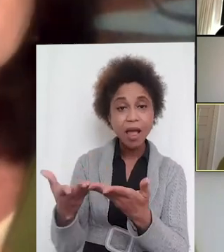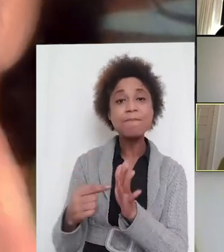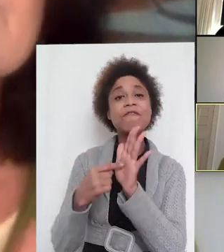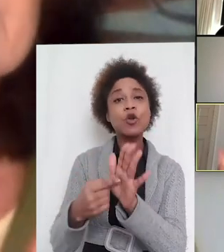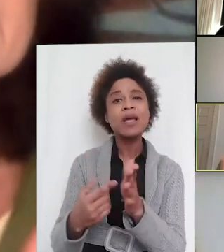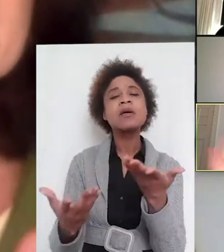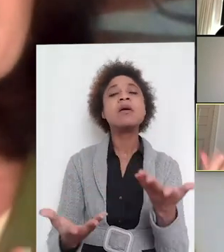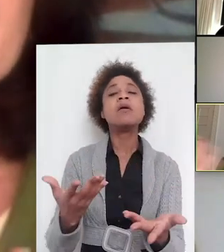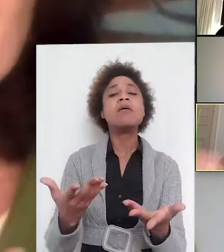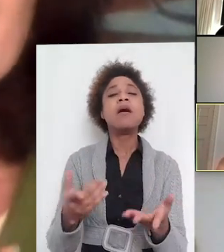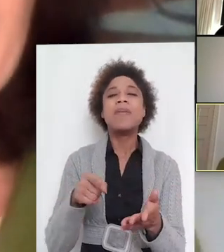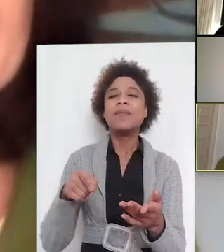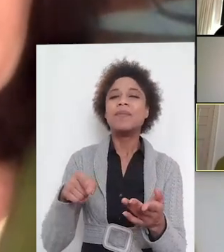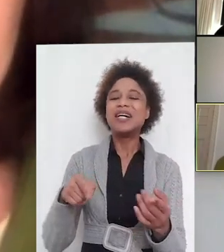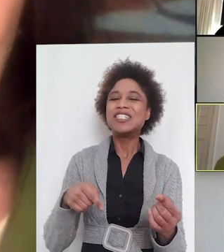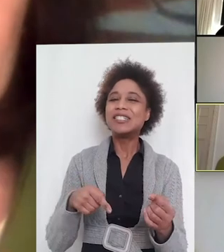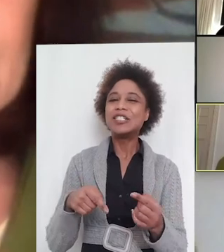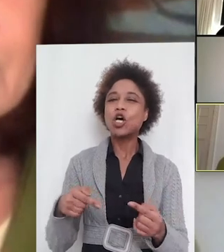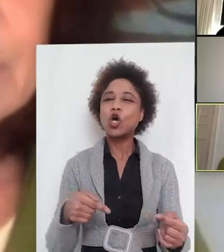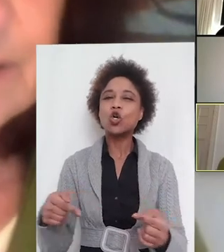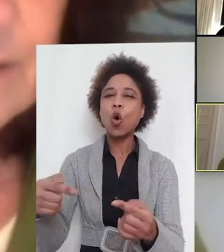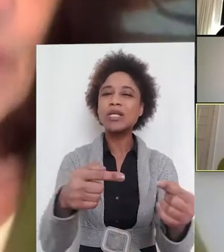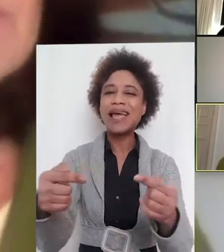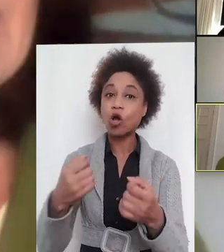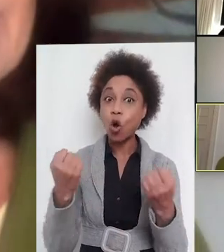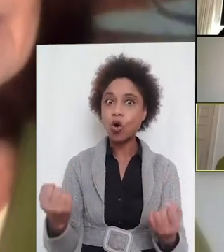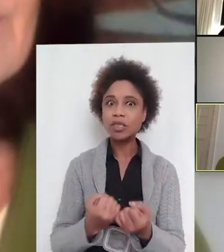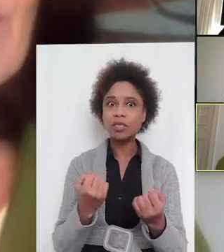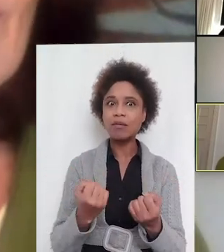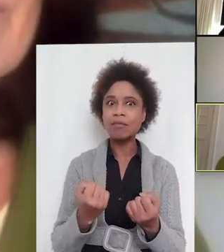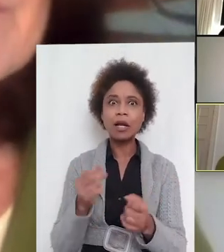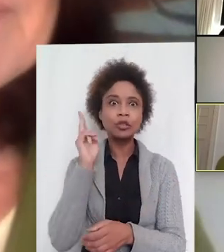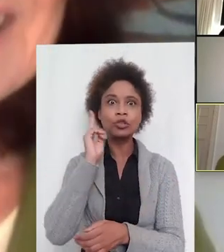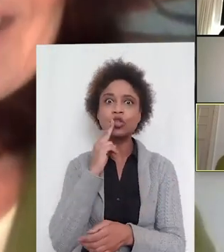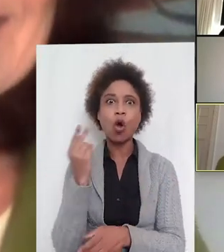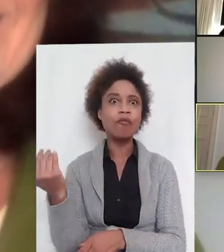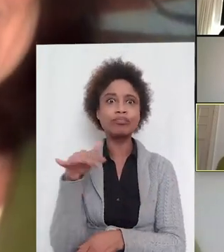dan worden die rondleidingen georganiseerd en dan komen er helemaal geen doven.